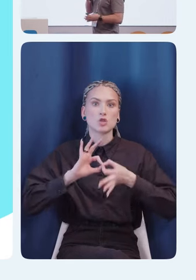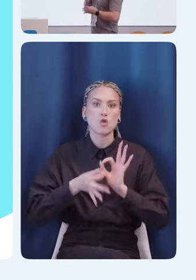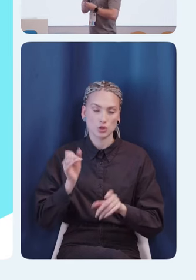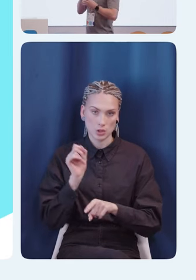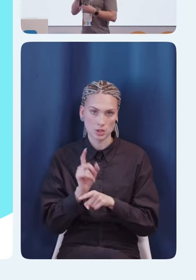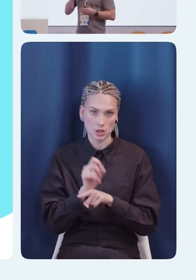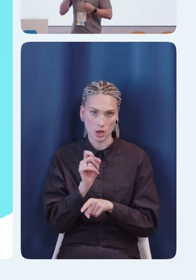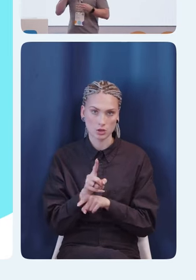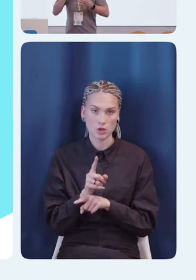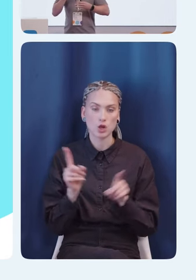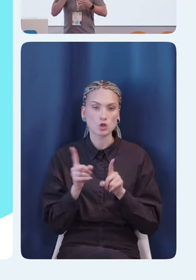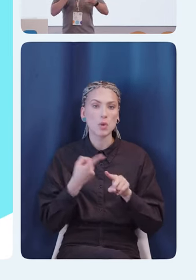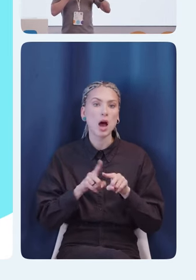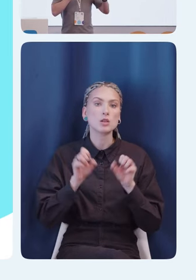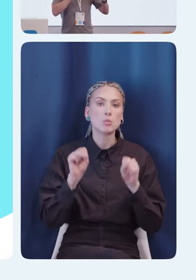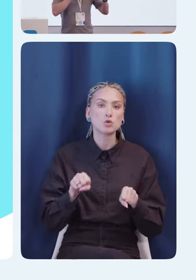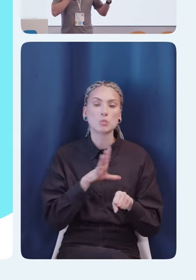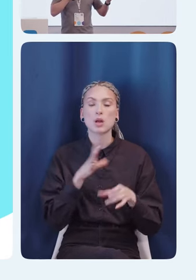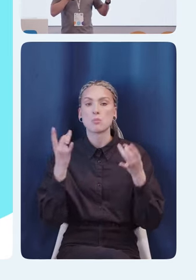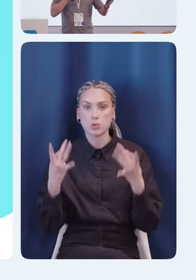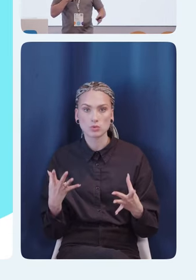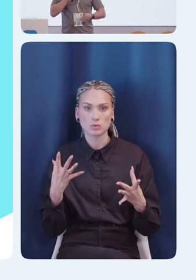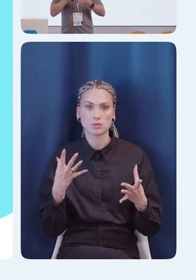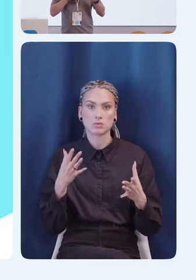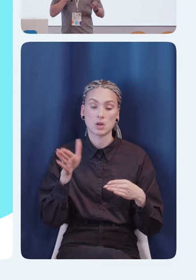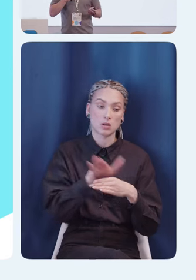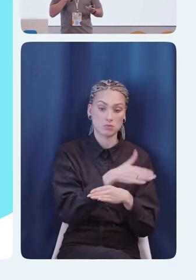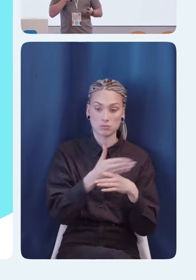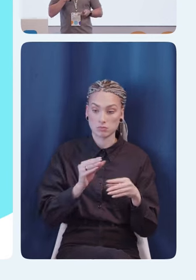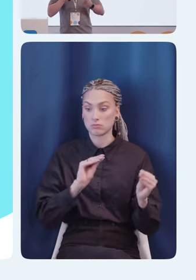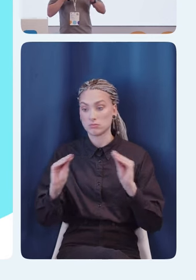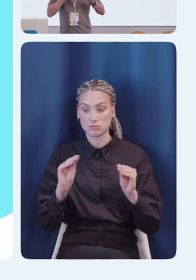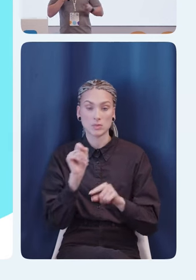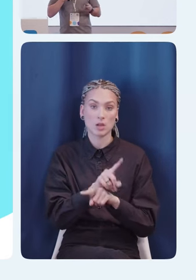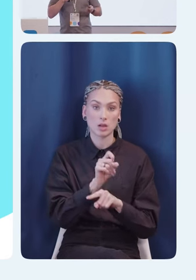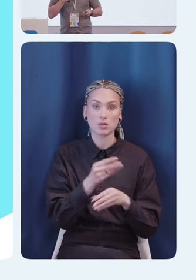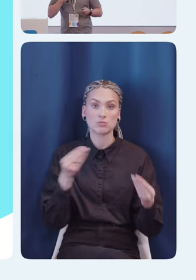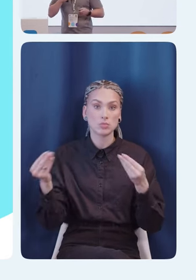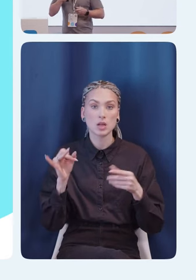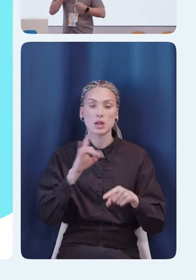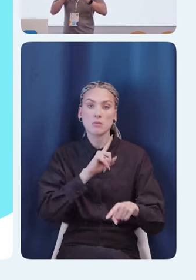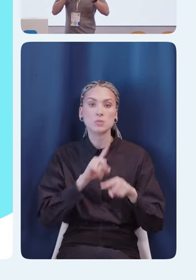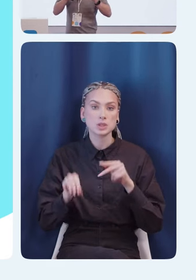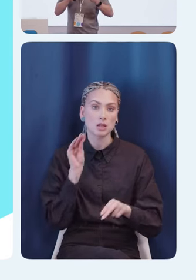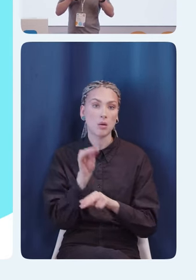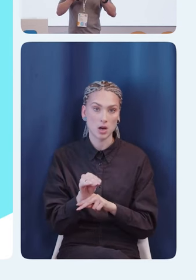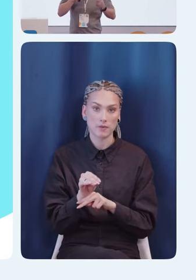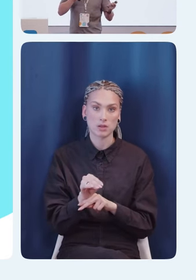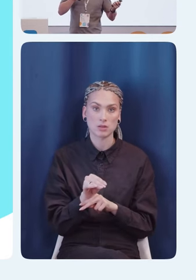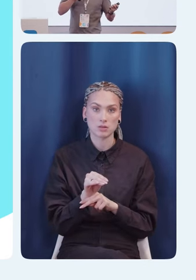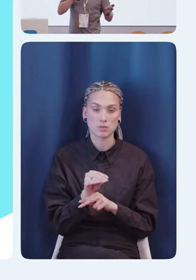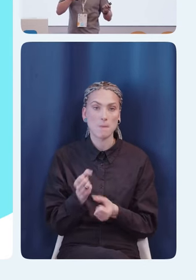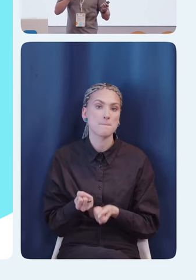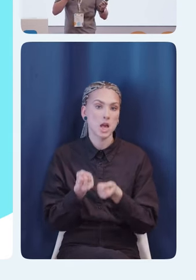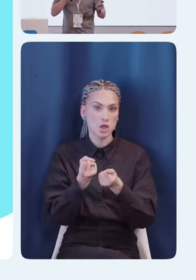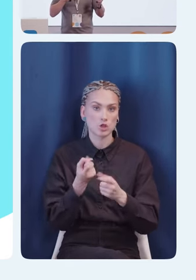задачу, а чтобы это можно было просто вот расставить атрибуты и как можно быстрее добавить